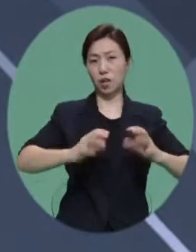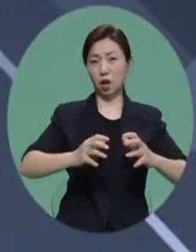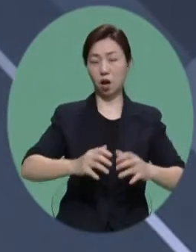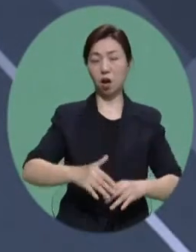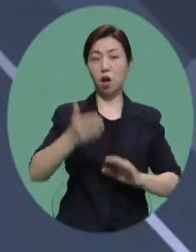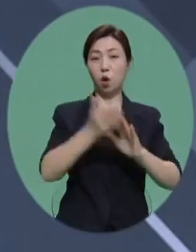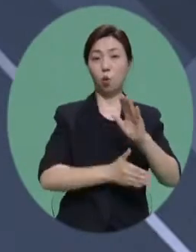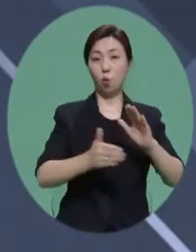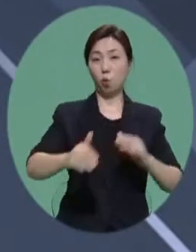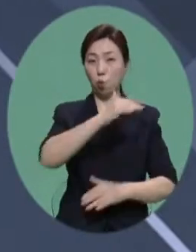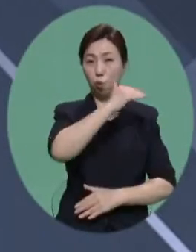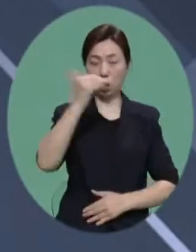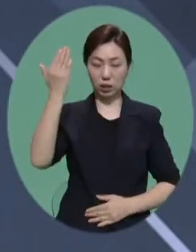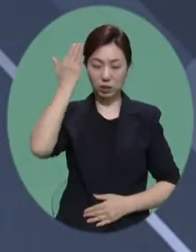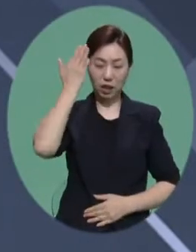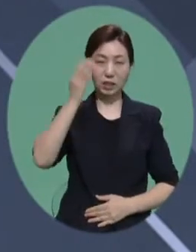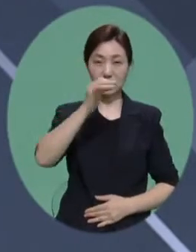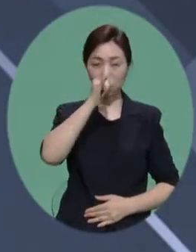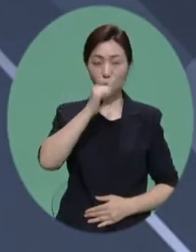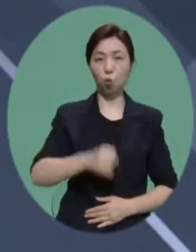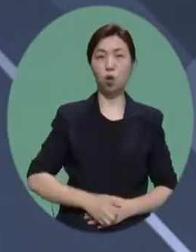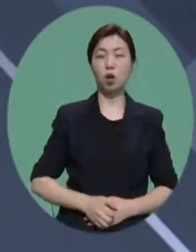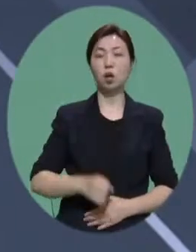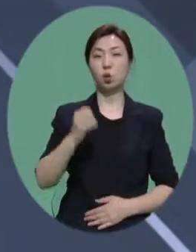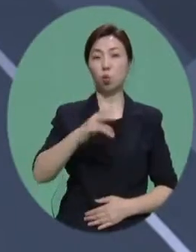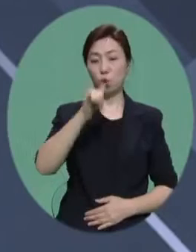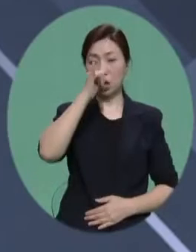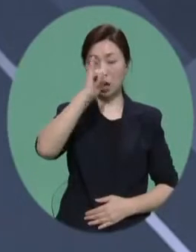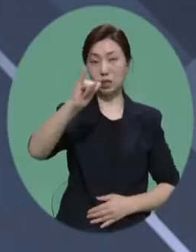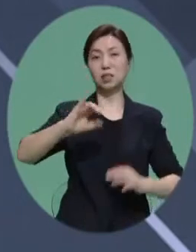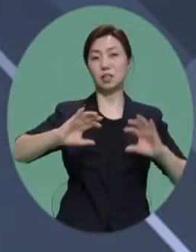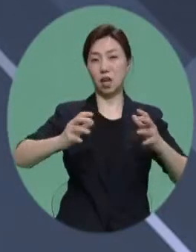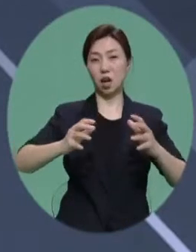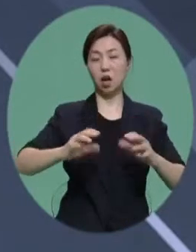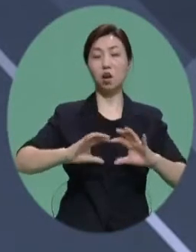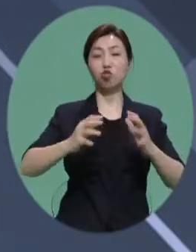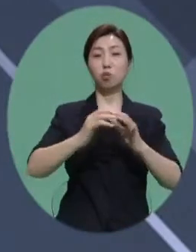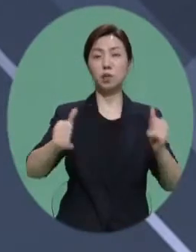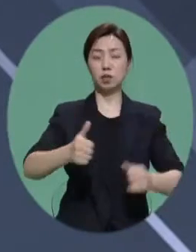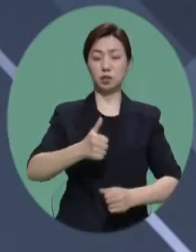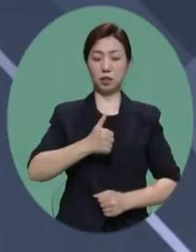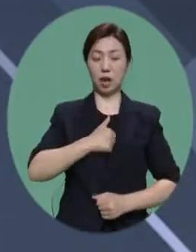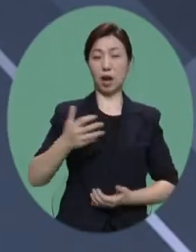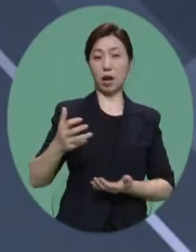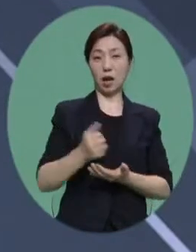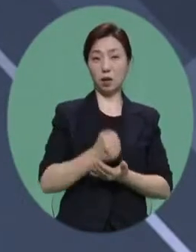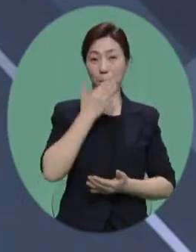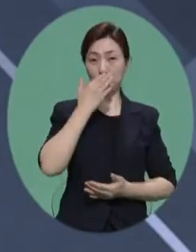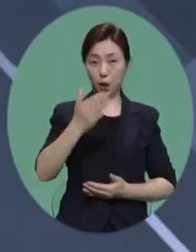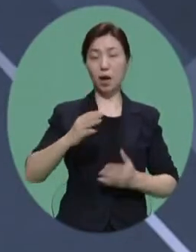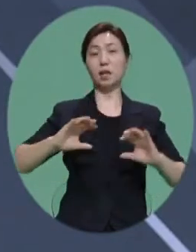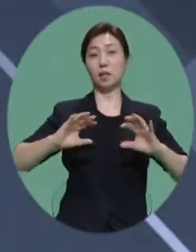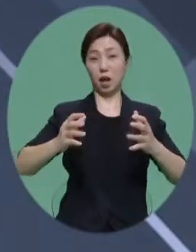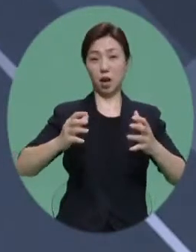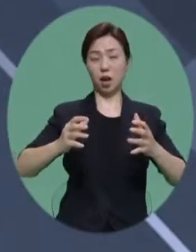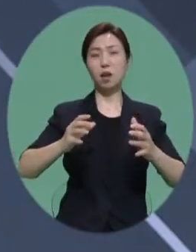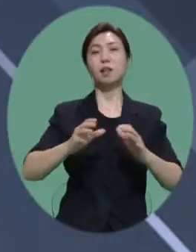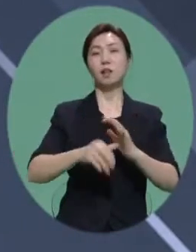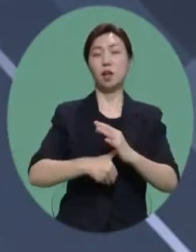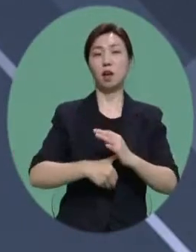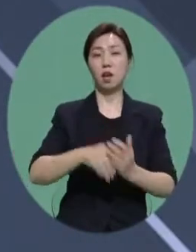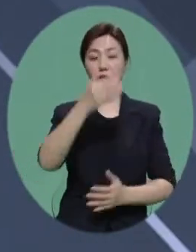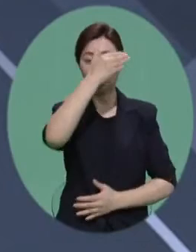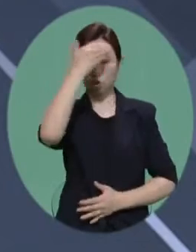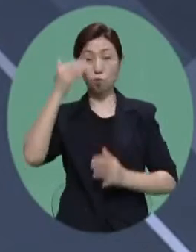통하는 나라 또 품격있는 나라 국민이 자부심을 가질 수 있는 나라가 되어야 아 젊은이들이